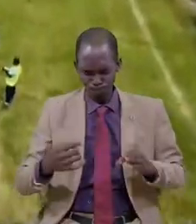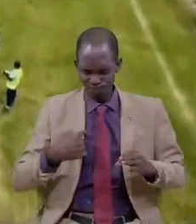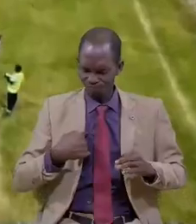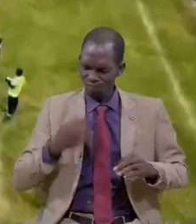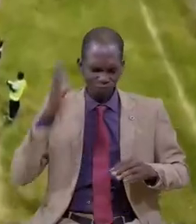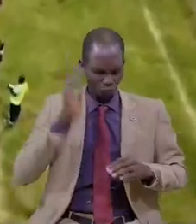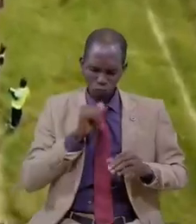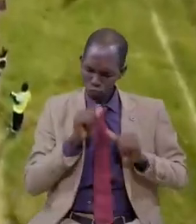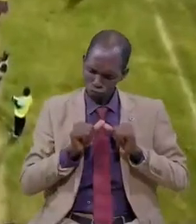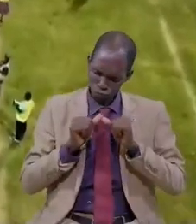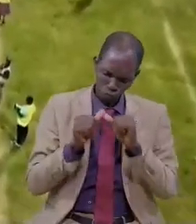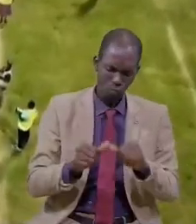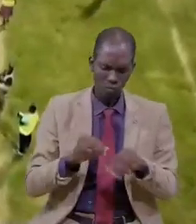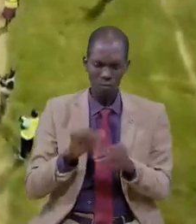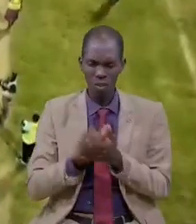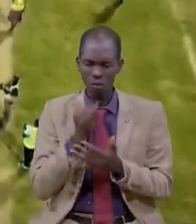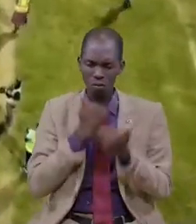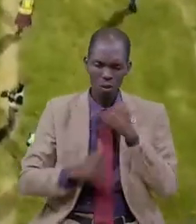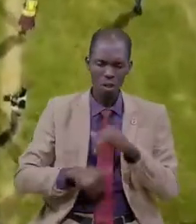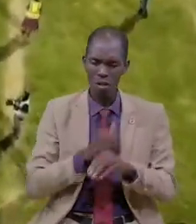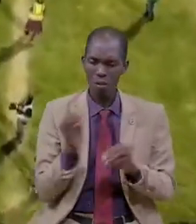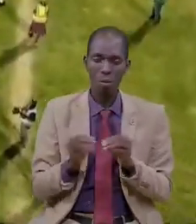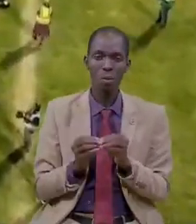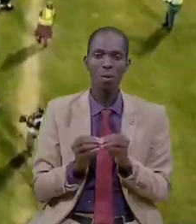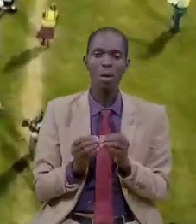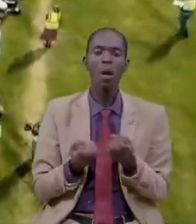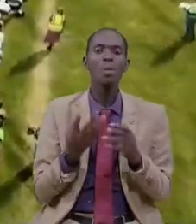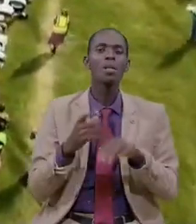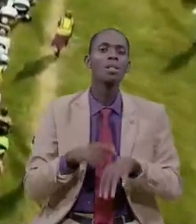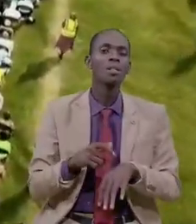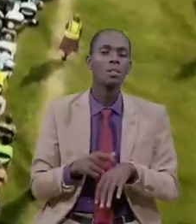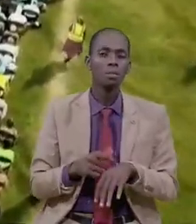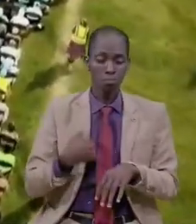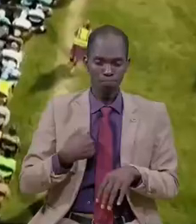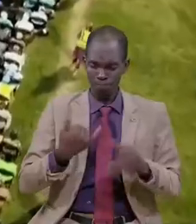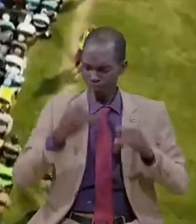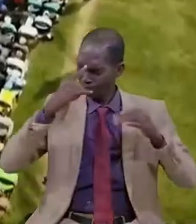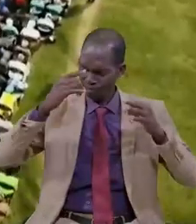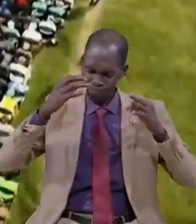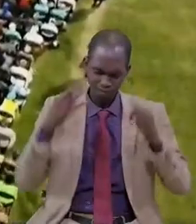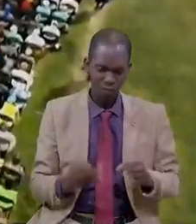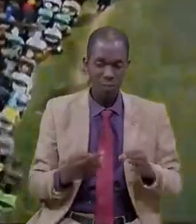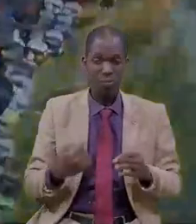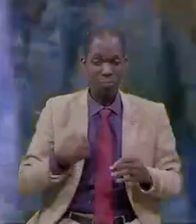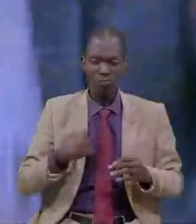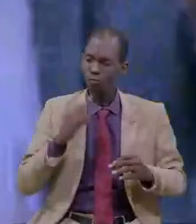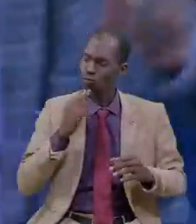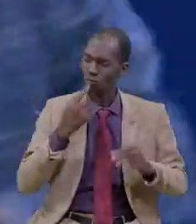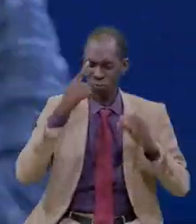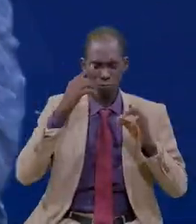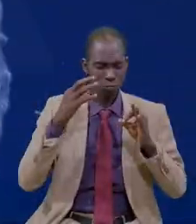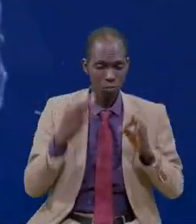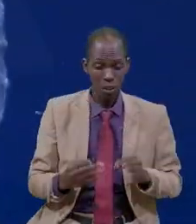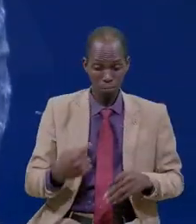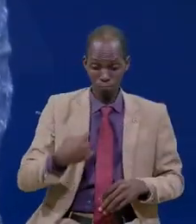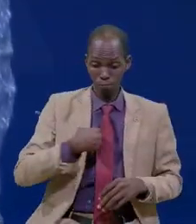anymore? Combien de fois n'as-tu pas dit, je ne veux plus faire la chose là? I've made up my mind. Ah, j'ai pris la décision. I'm determined. Je suis déterminé. I